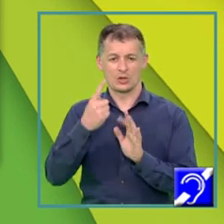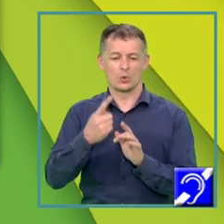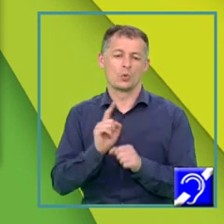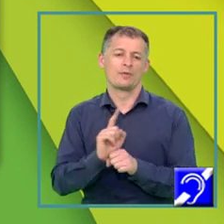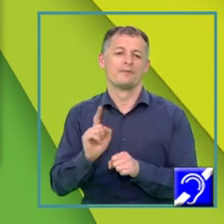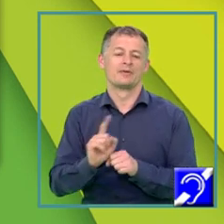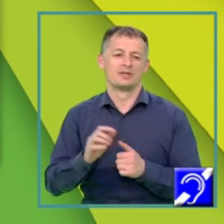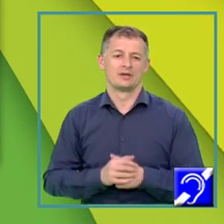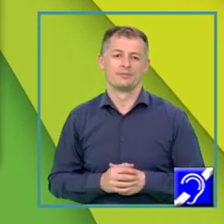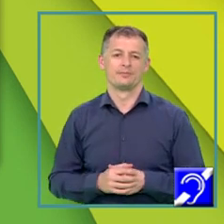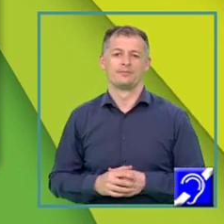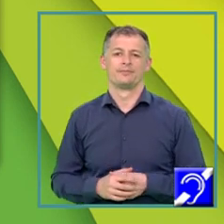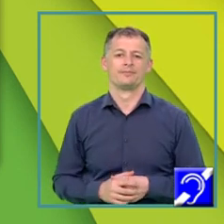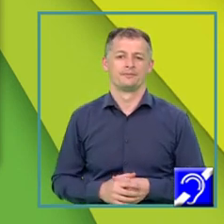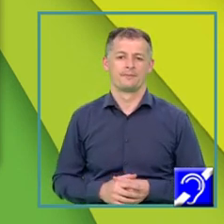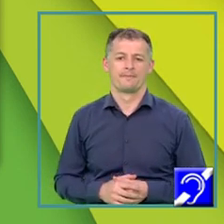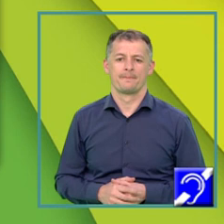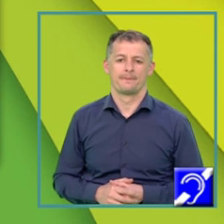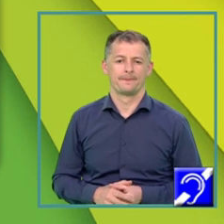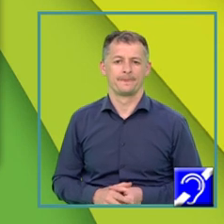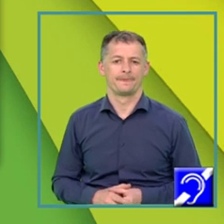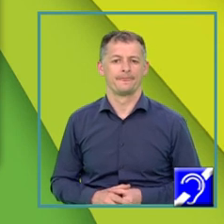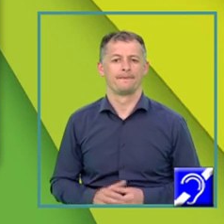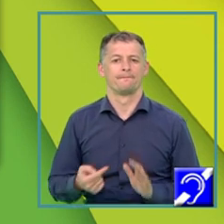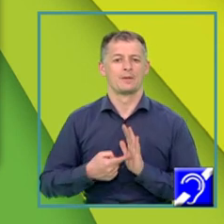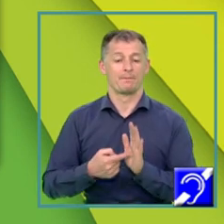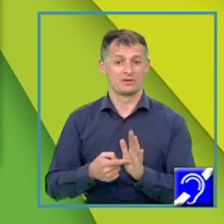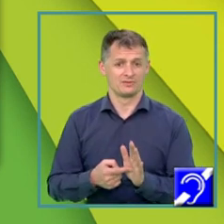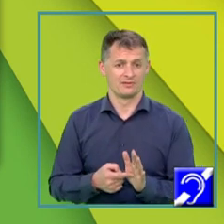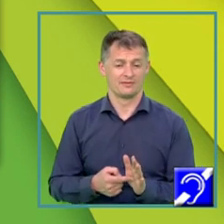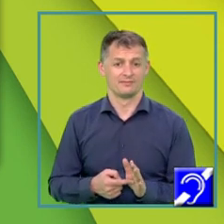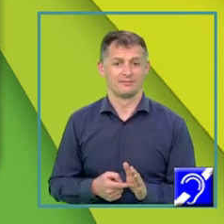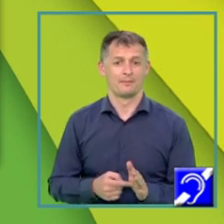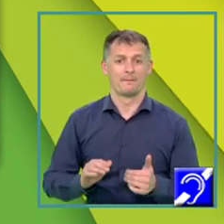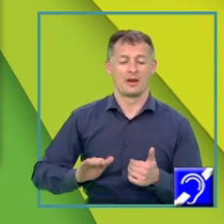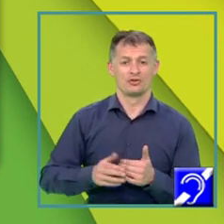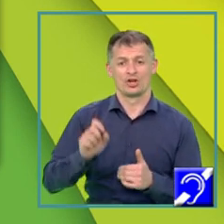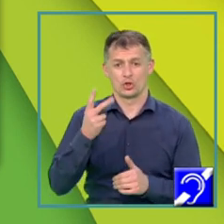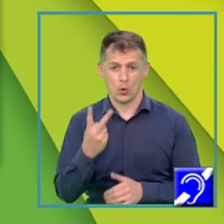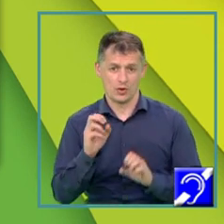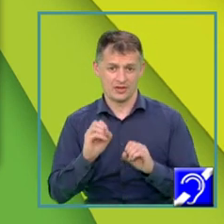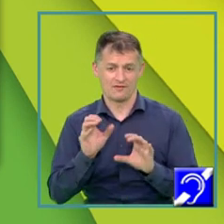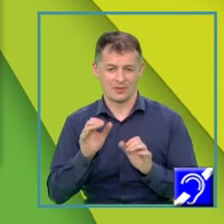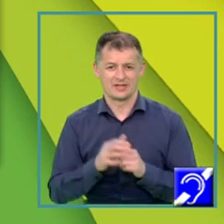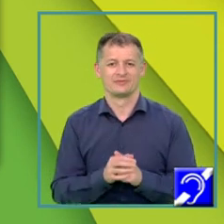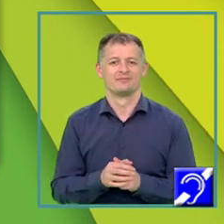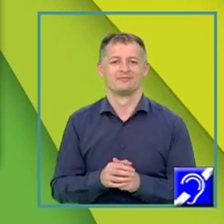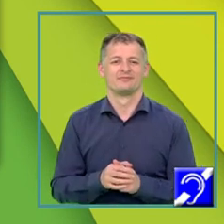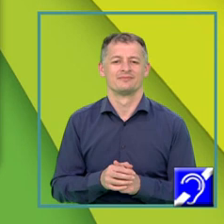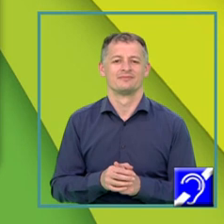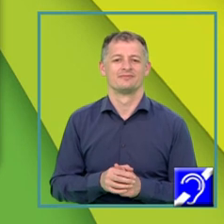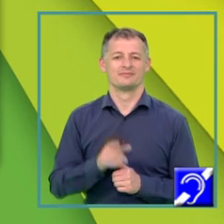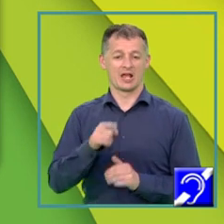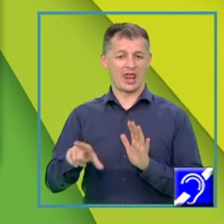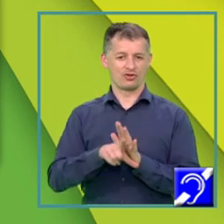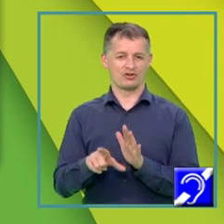prevederi. Prezentarea. Ne găsim la eseu. Prezentarea înseamnă, pe lângă cele două informații, cele două trăsături ale